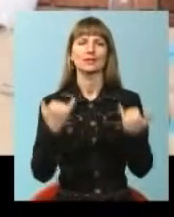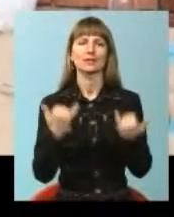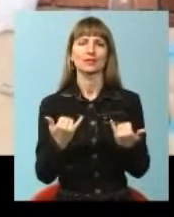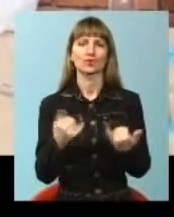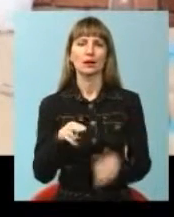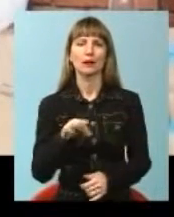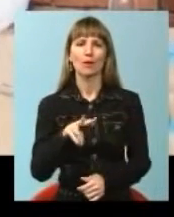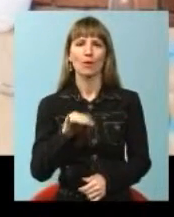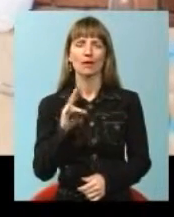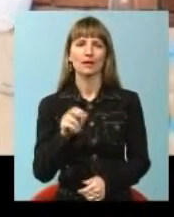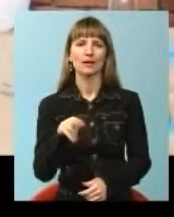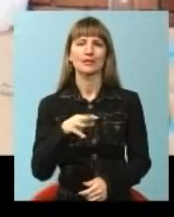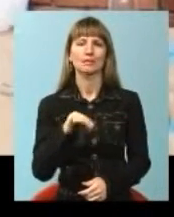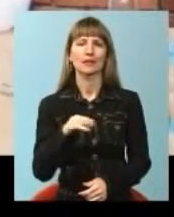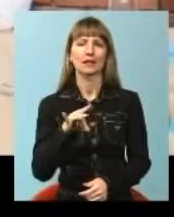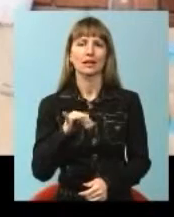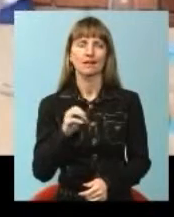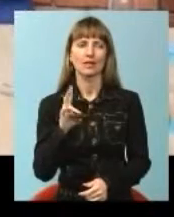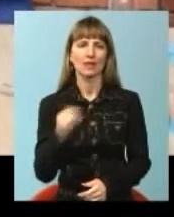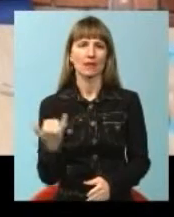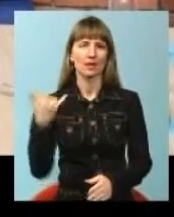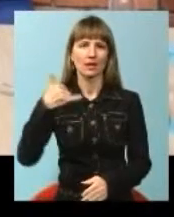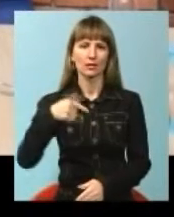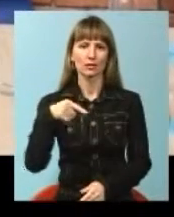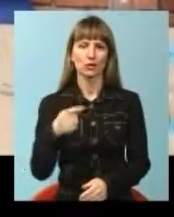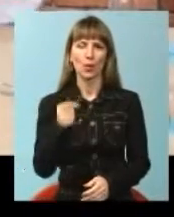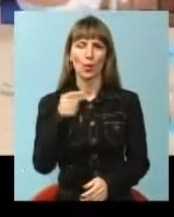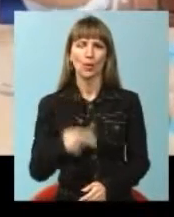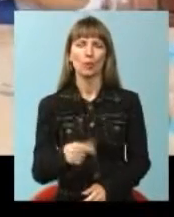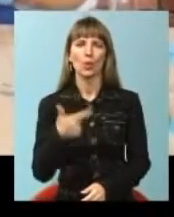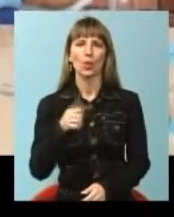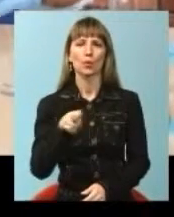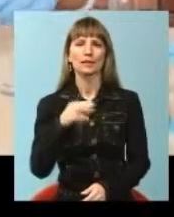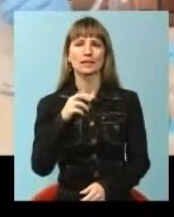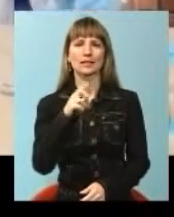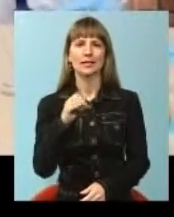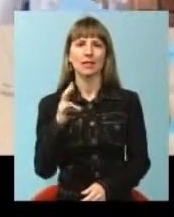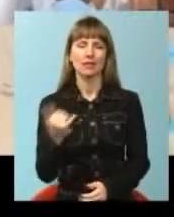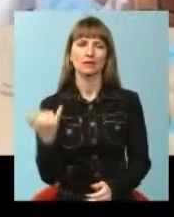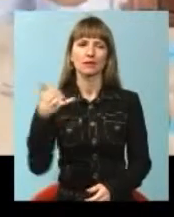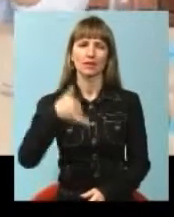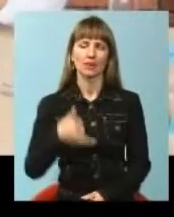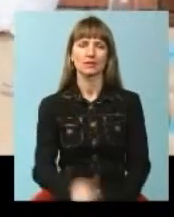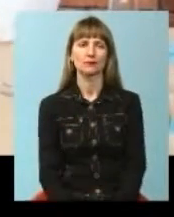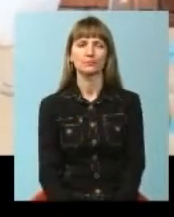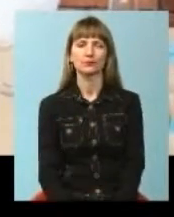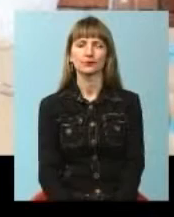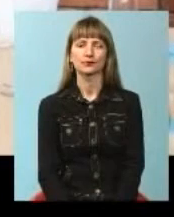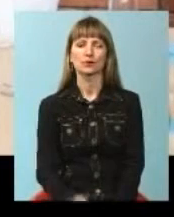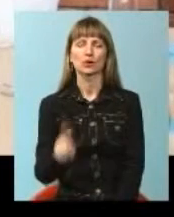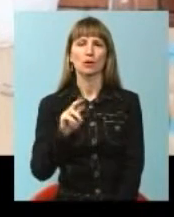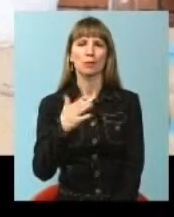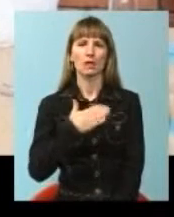Поліна Дмитрівна налє оцей окріп сюди до колби Бунзена. Наливайте. Щоб